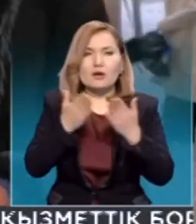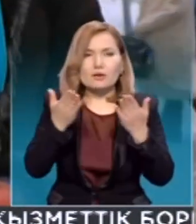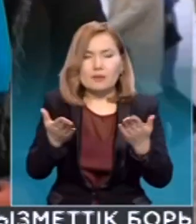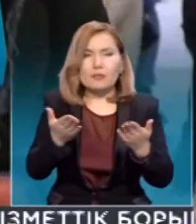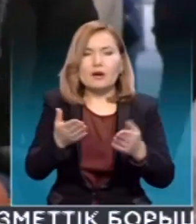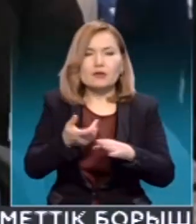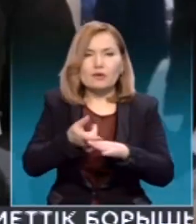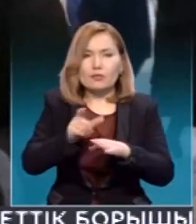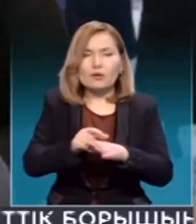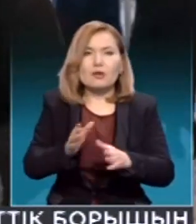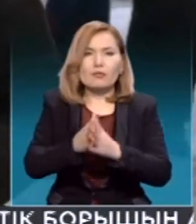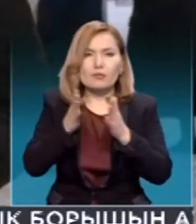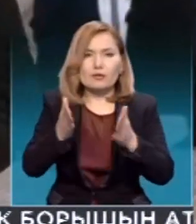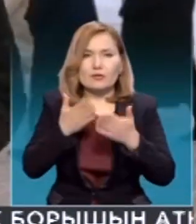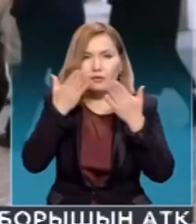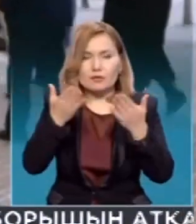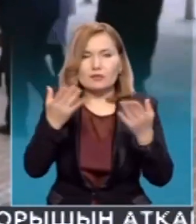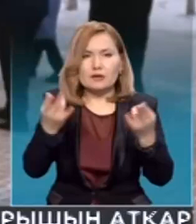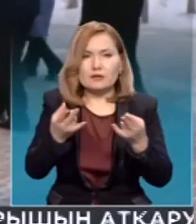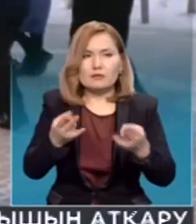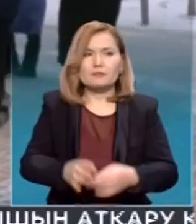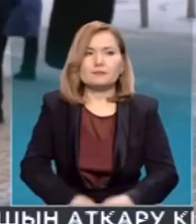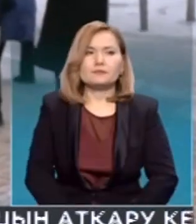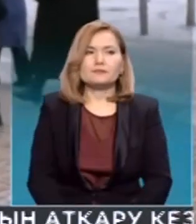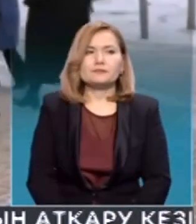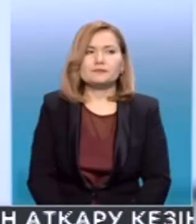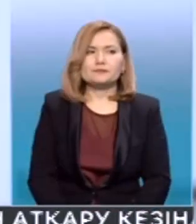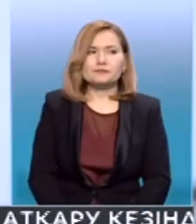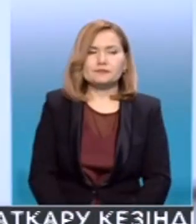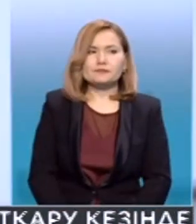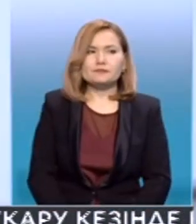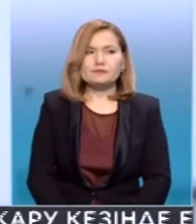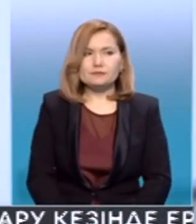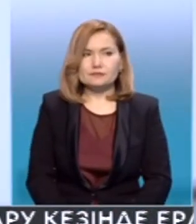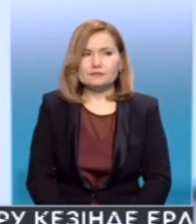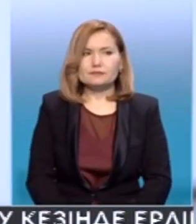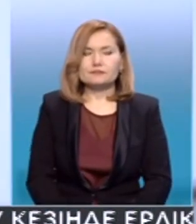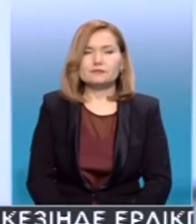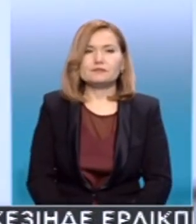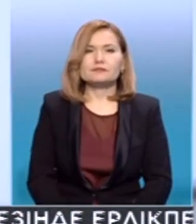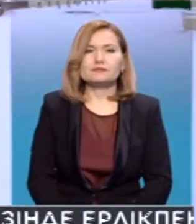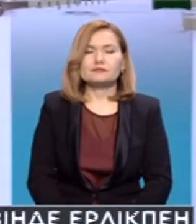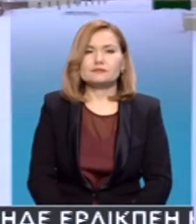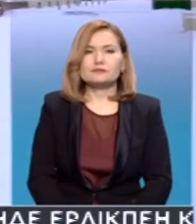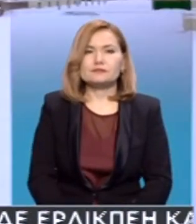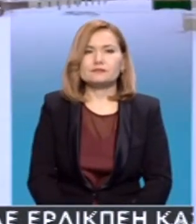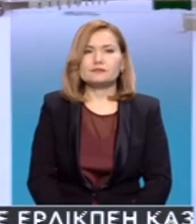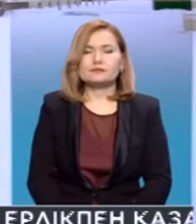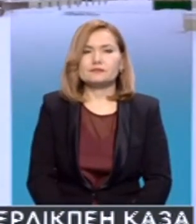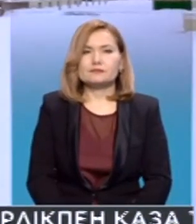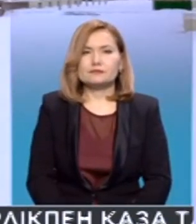қалай ойлайсыз? Соңғы рет қандай кітап оқыдыңыз? Ардақ Мұратқызы, Қайырбек Ерболатұлы, ұлттық арна, Оралдан.